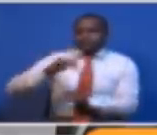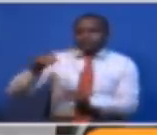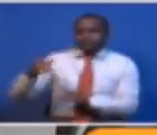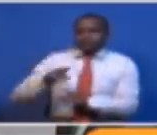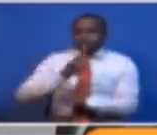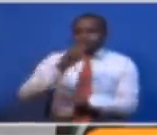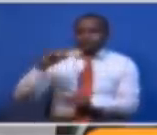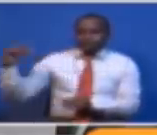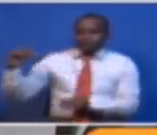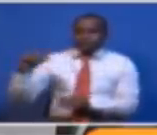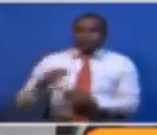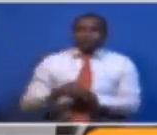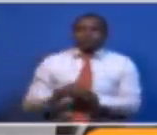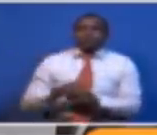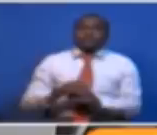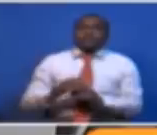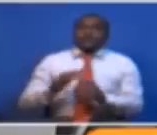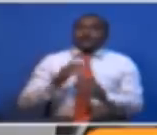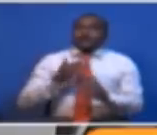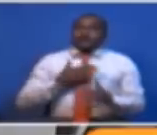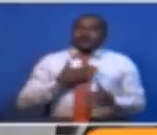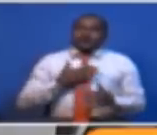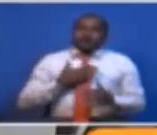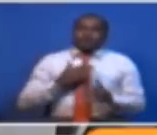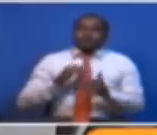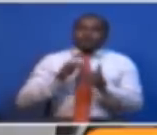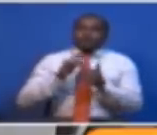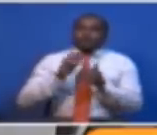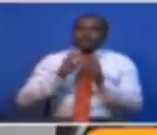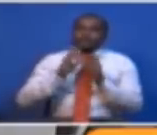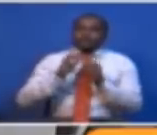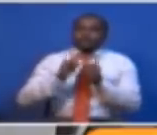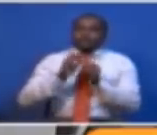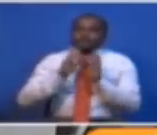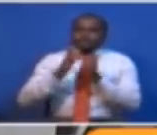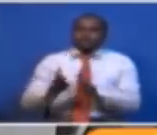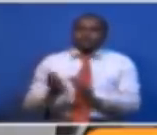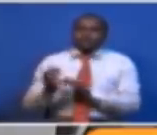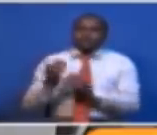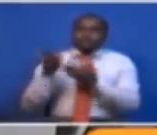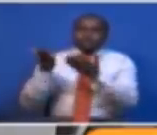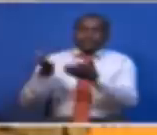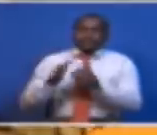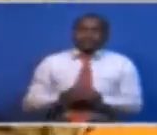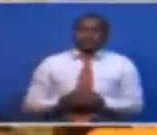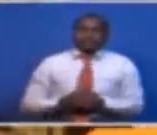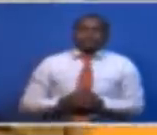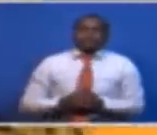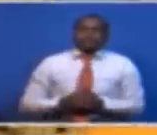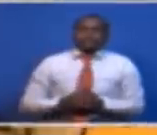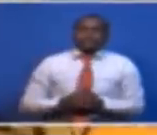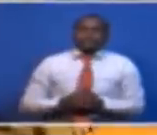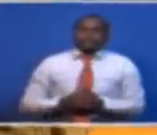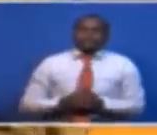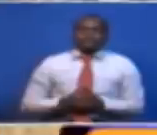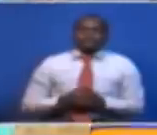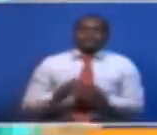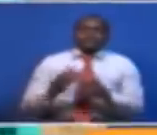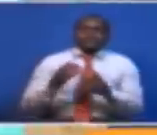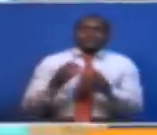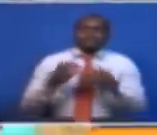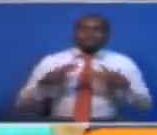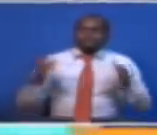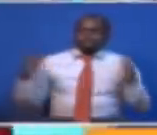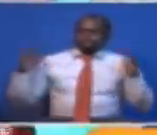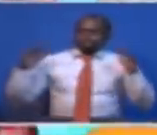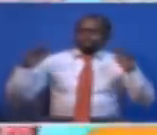Gishu. Mwanaspoti wetu Mike Okinyi alihudhuria mazishi na hii hapa taarifa yake. Mamia waombolezaji walimiminika